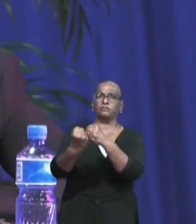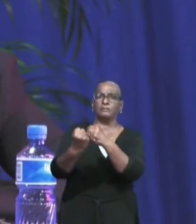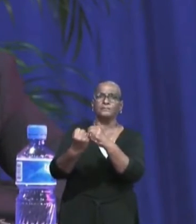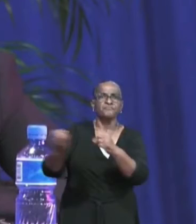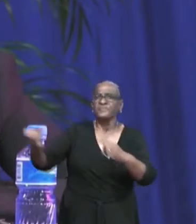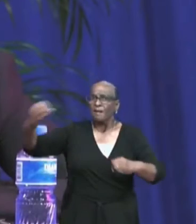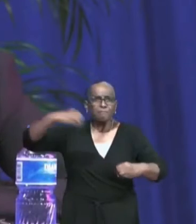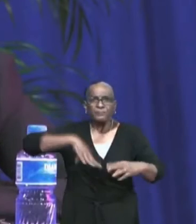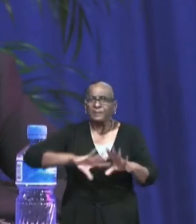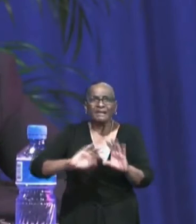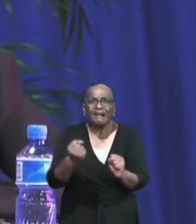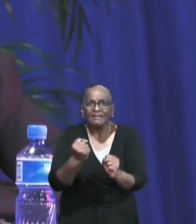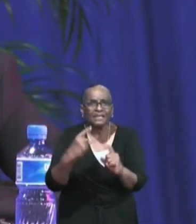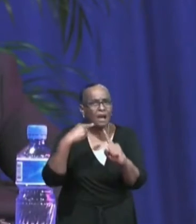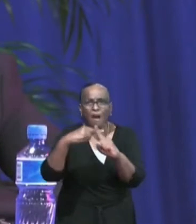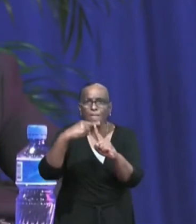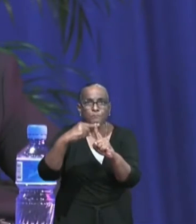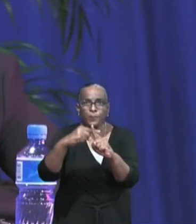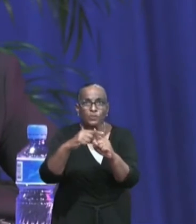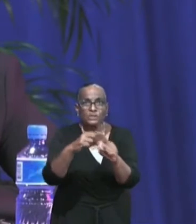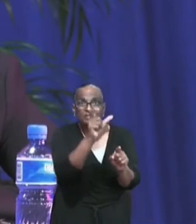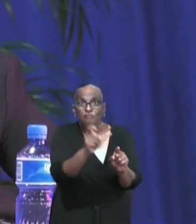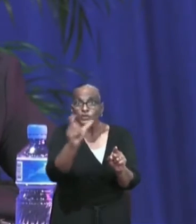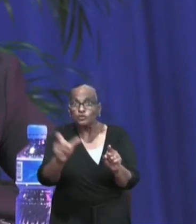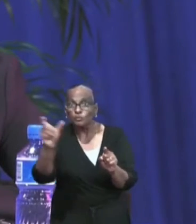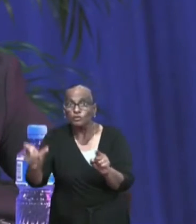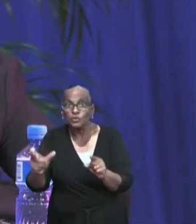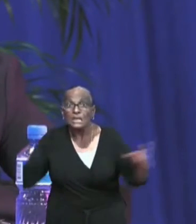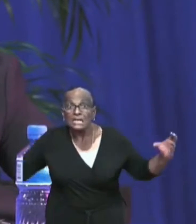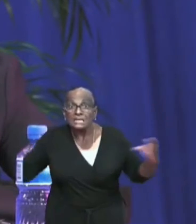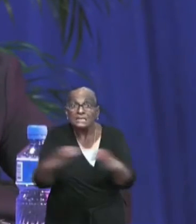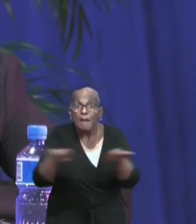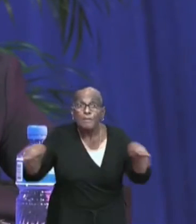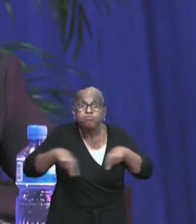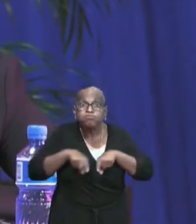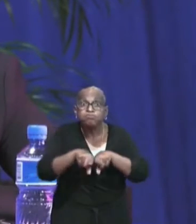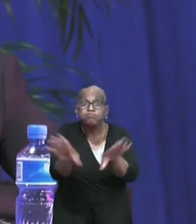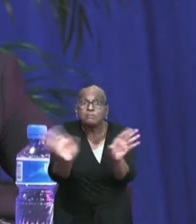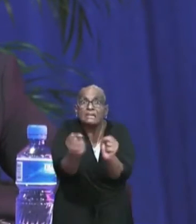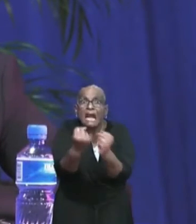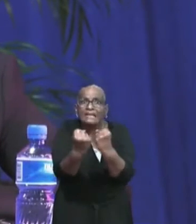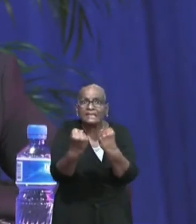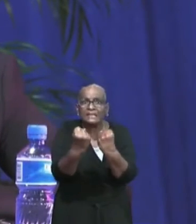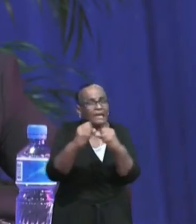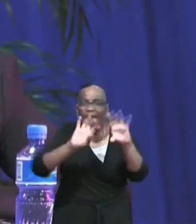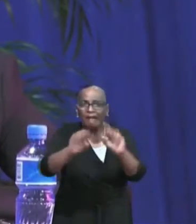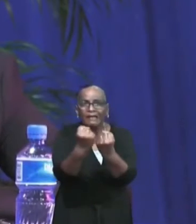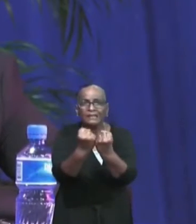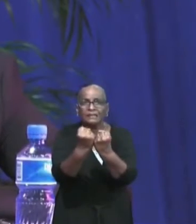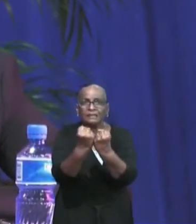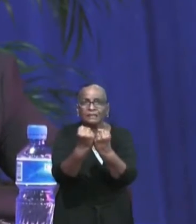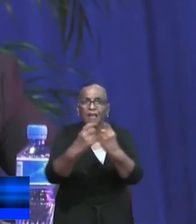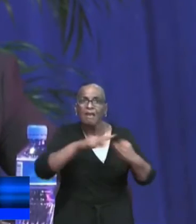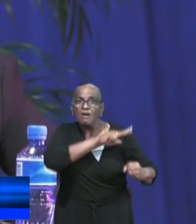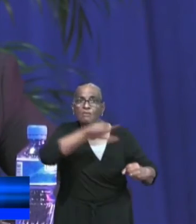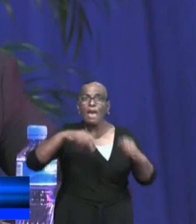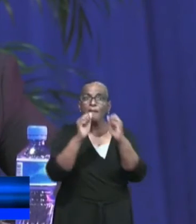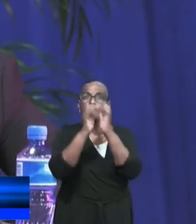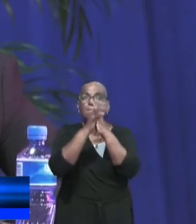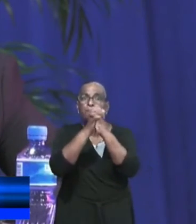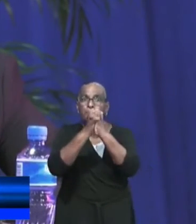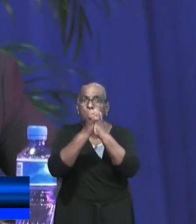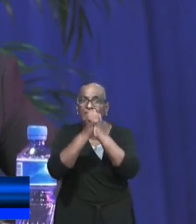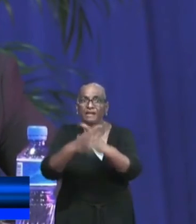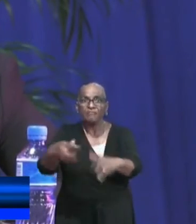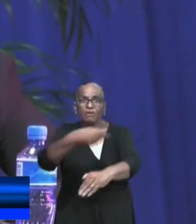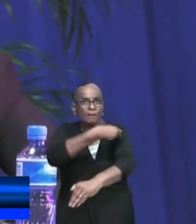we niet te veel positieve gevallen tegelijkertijd in Suriname zullen hebben. Want we bidden nog steeds voor een vaccin, maar we weten